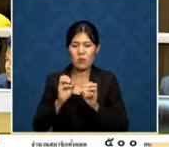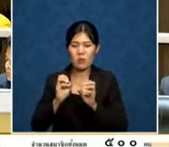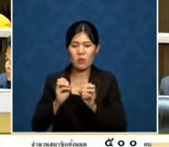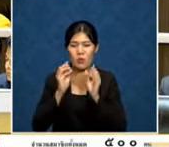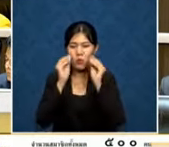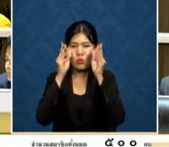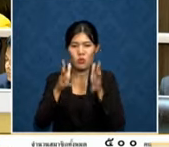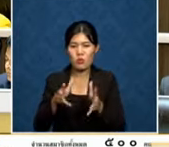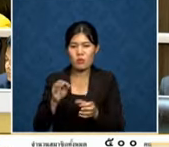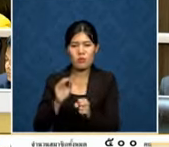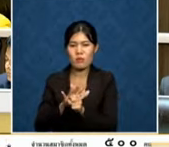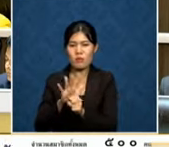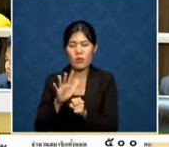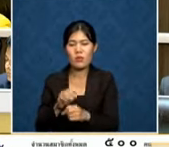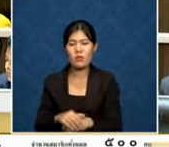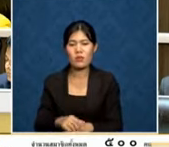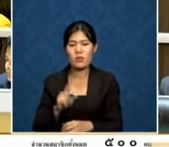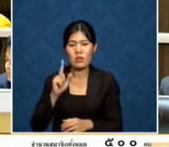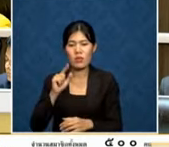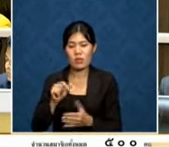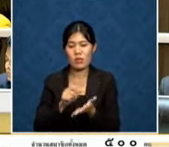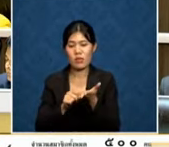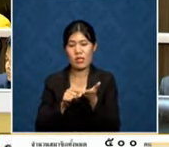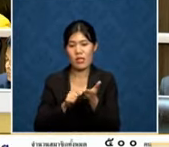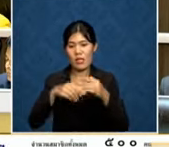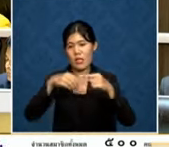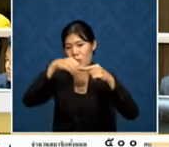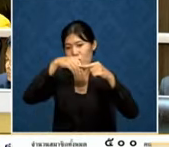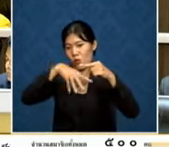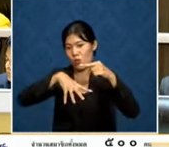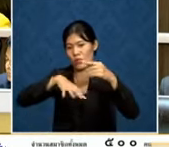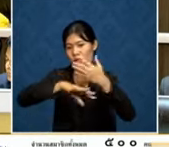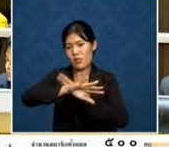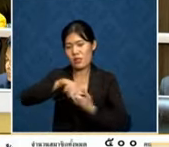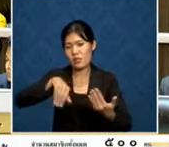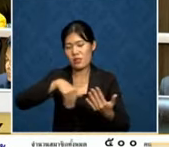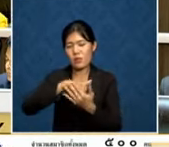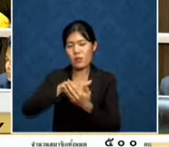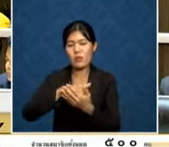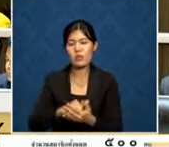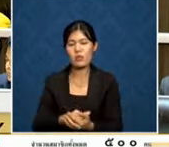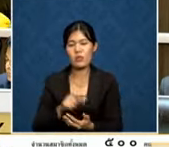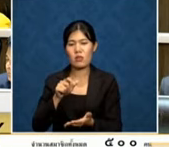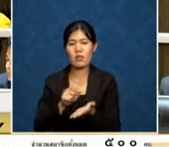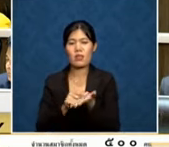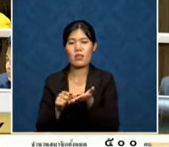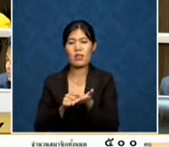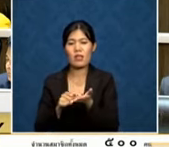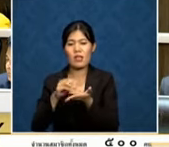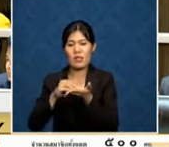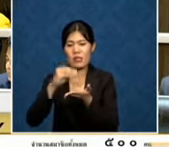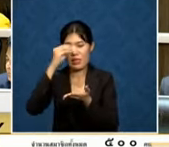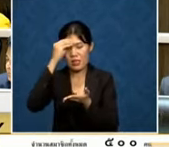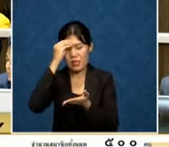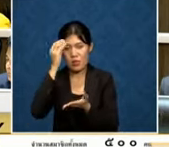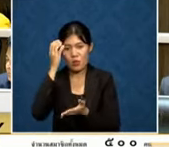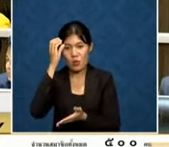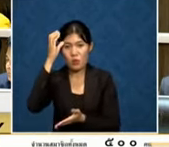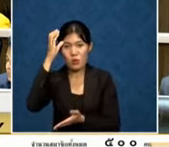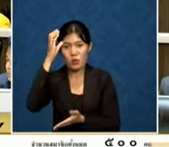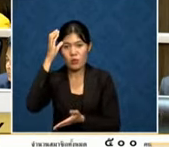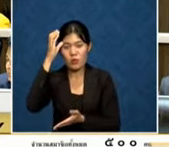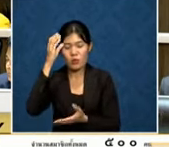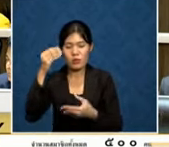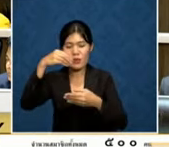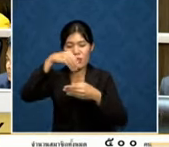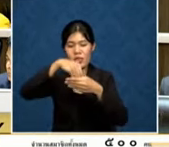เพราะฉะนั้นเรื่องอย่างนี้ครับจะต้องปรับโครงสร้างทั้งหมดนะครับเพื่อที่จะนำเรื่องของการศึกษาและเรื่องของความรู้เนี่ยมาใส่